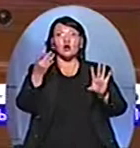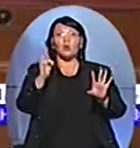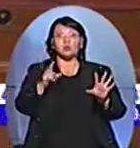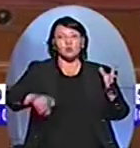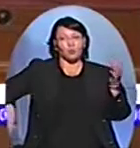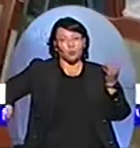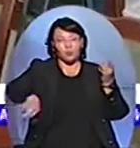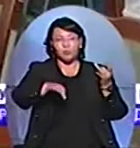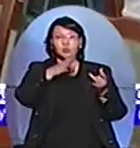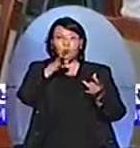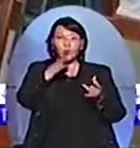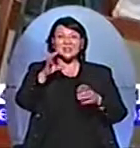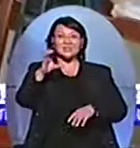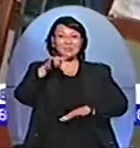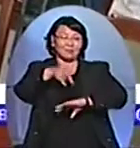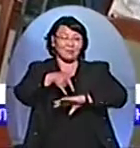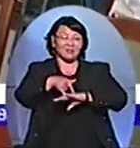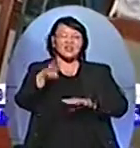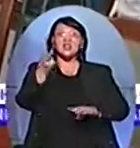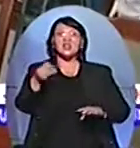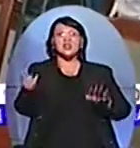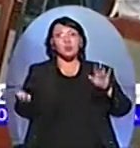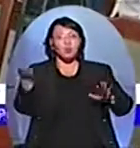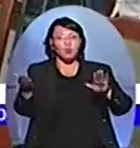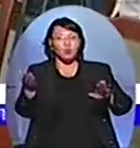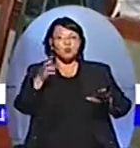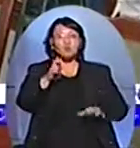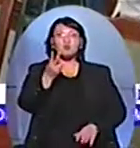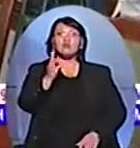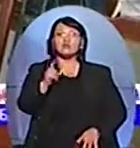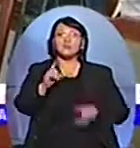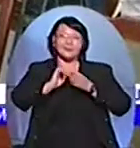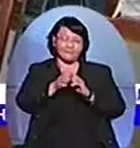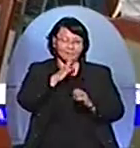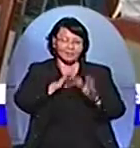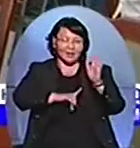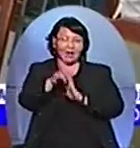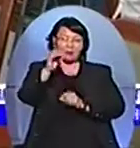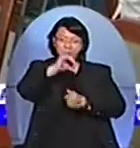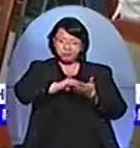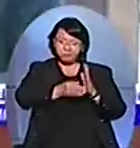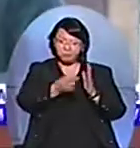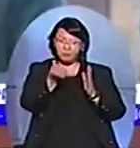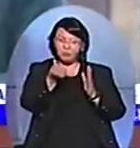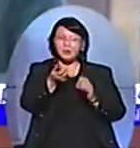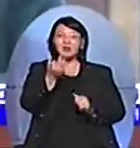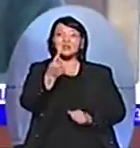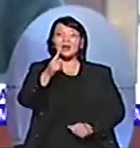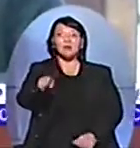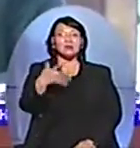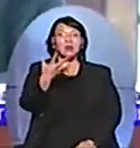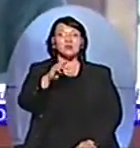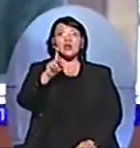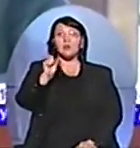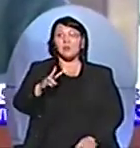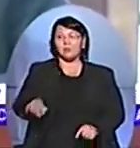Сүхбаатарын талбайд нийтийн бүжиг хүртэл баяр наадмын өдрөөр болох юм байна. Харин үүн зориулан анх төсөвлөсөн 1.5 тэрбум төгрөгдөөр